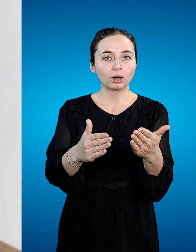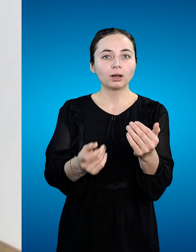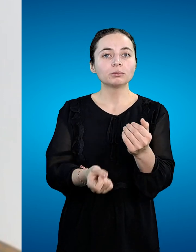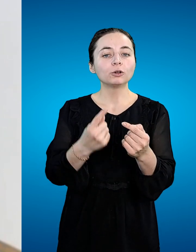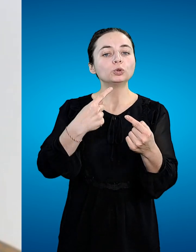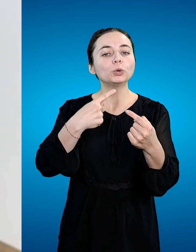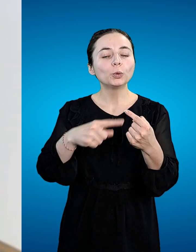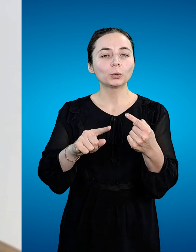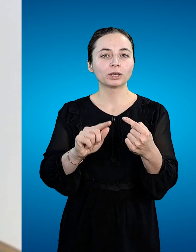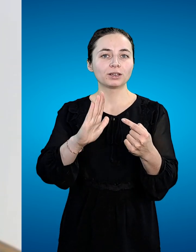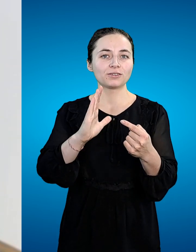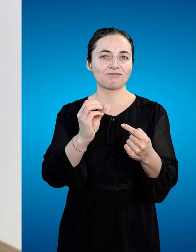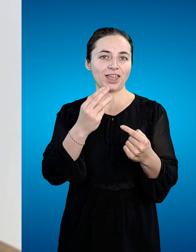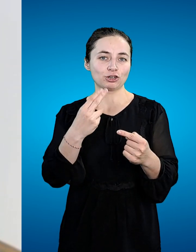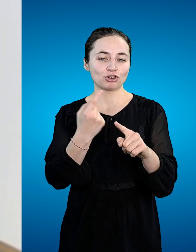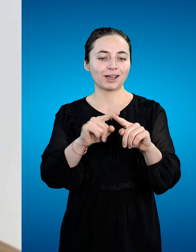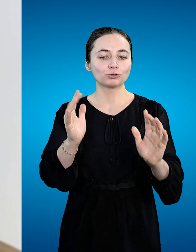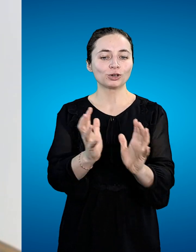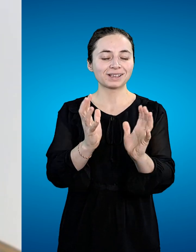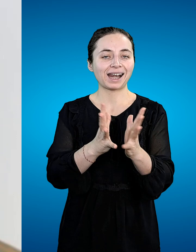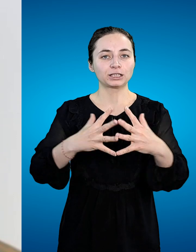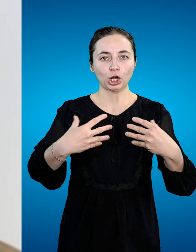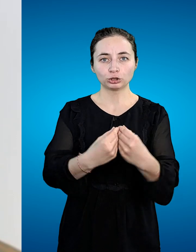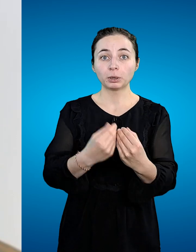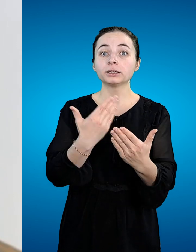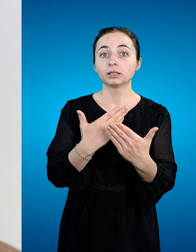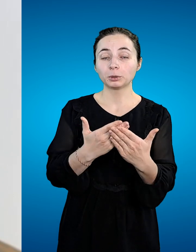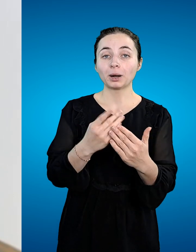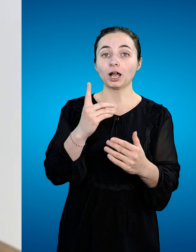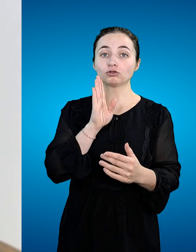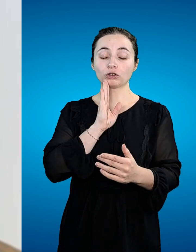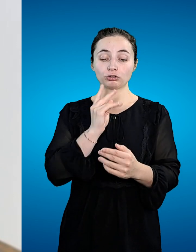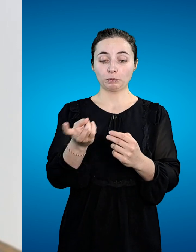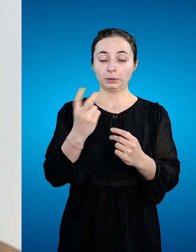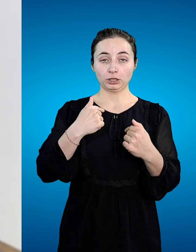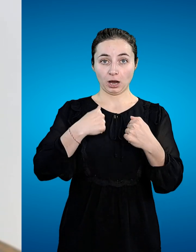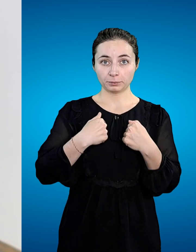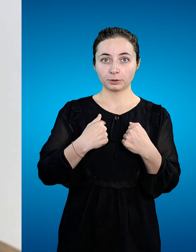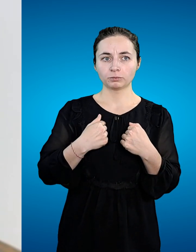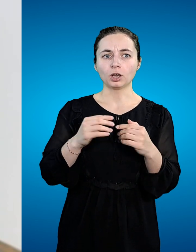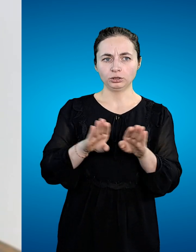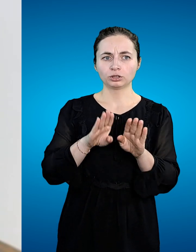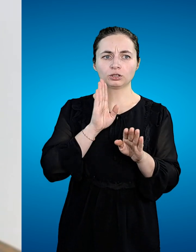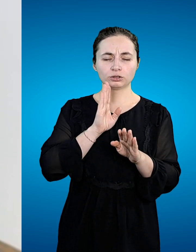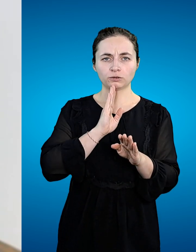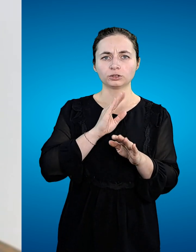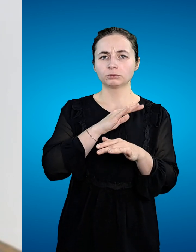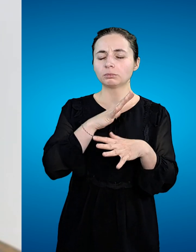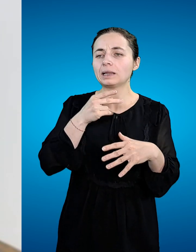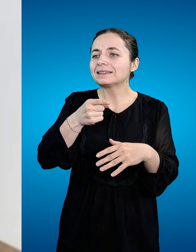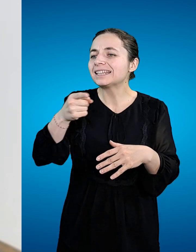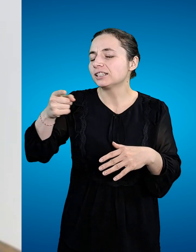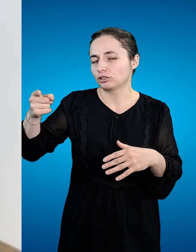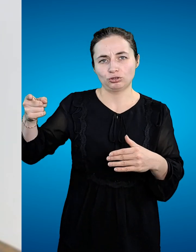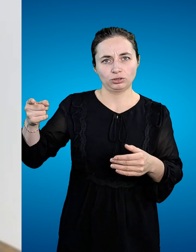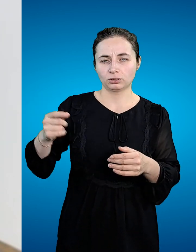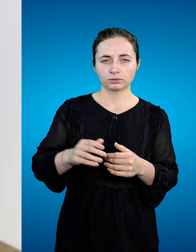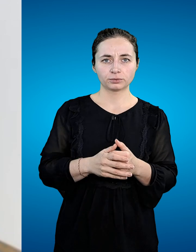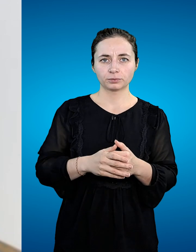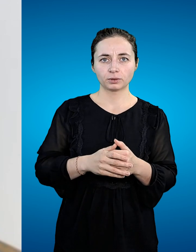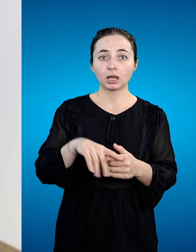вами появились другие вещи, которые сохраняют семью. Допустим, одна женщина подошла ко мне, таких женщин было